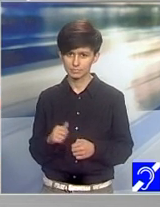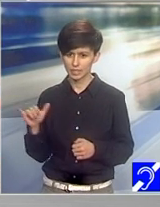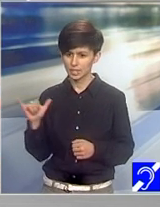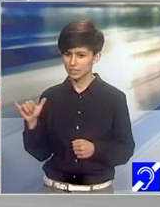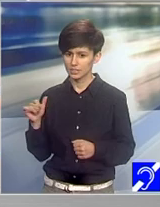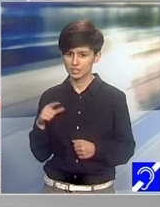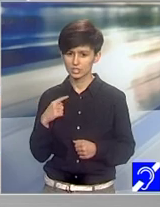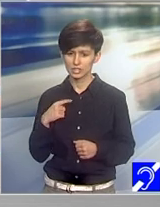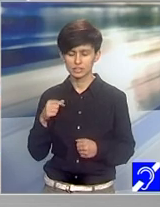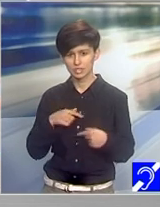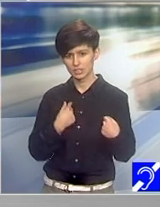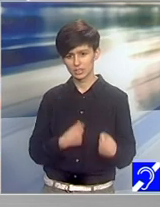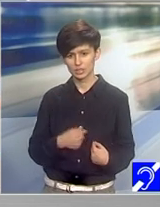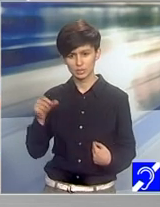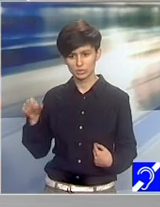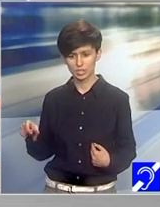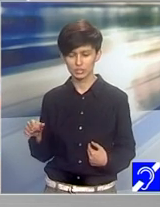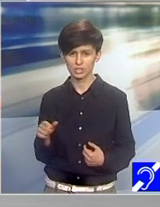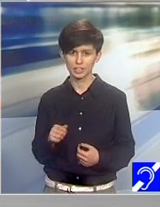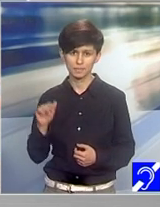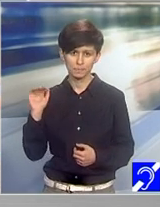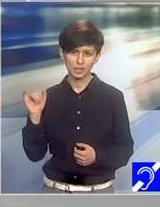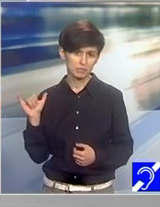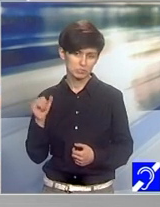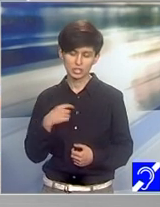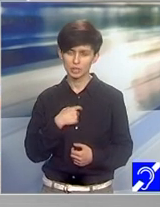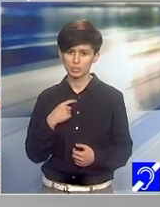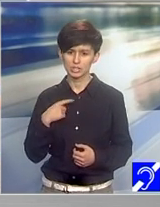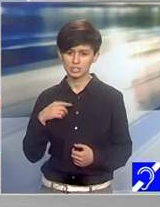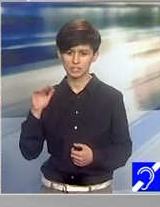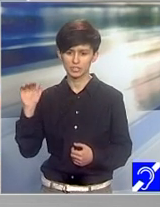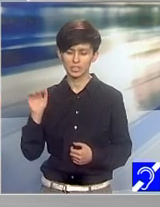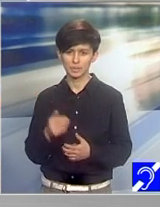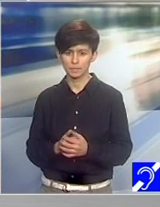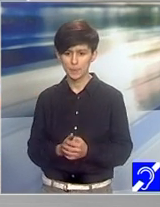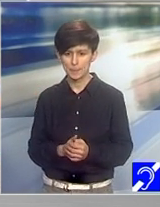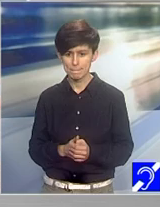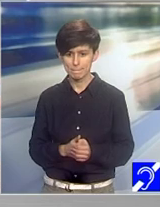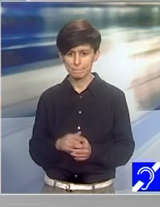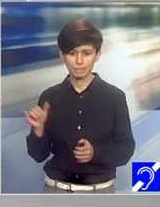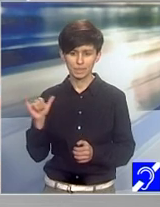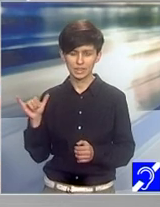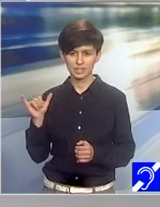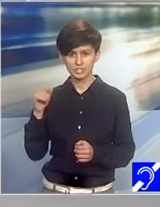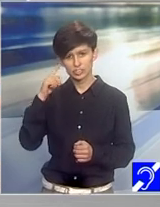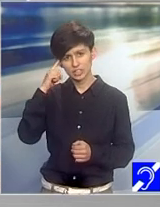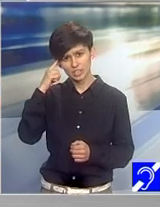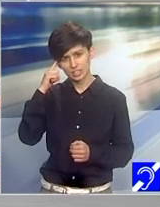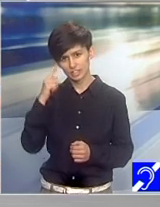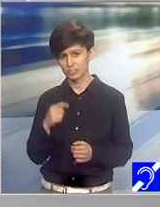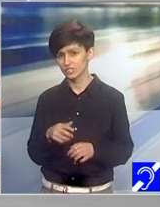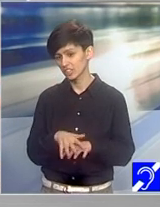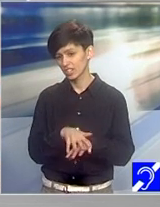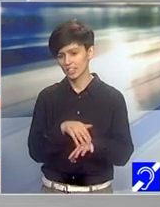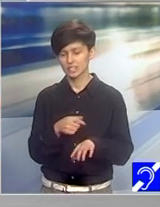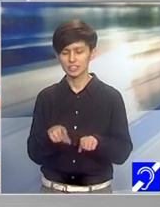Cine sunt donatorii sau cine ar mai putea să fie? Pentru că e important. Cine gândește și tot simte cu ca și dumneavoastră, că